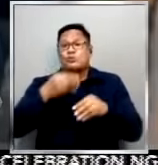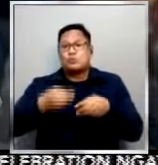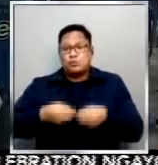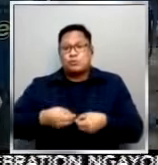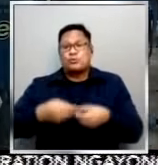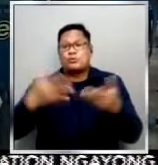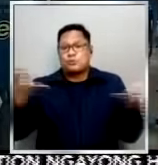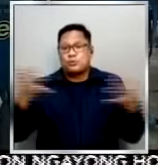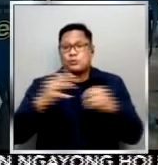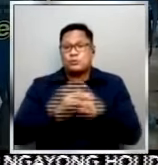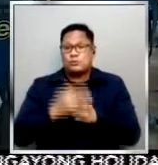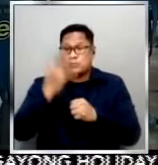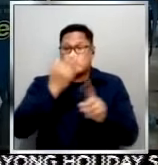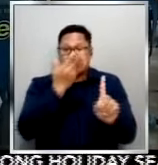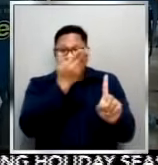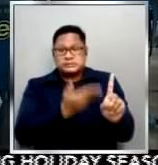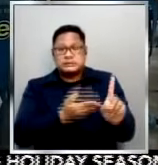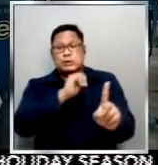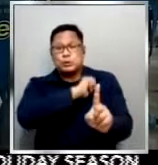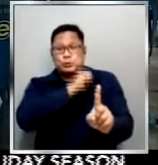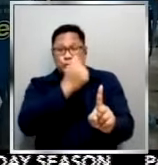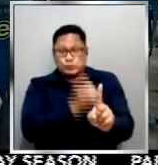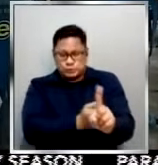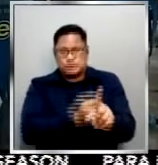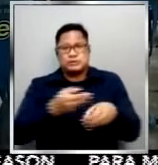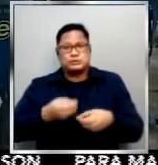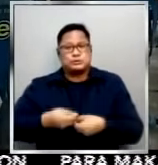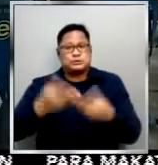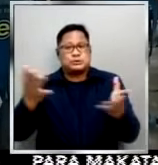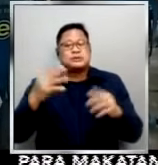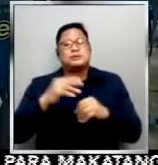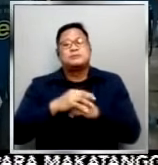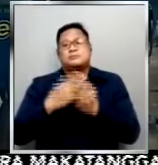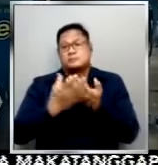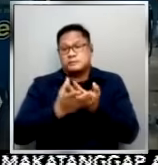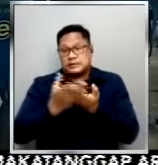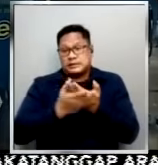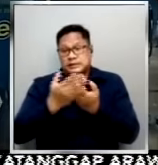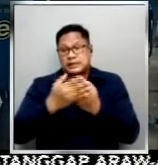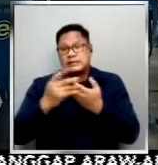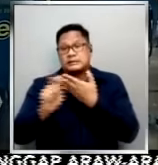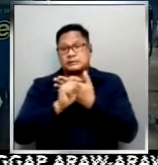ang otorisadong mamigay ng card at ng temporary PIN. Mas mainam na rin daw na